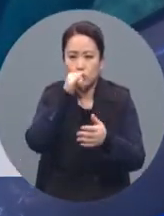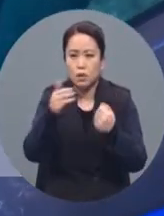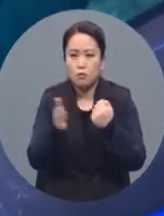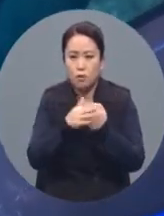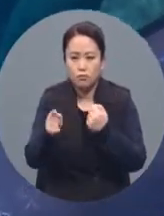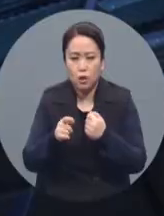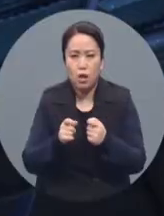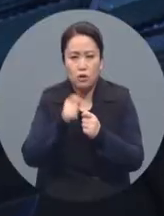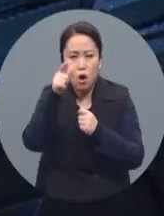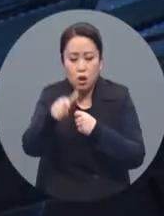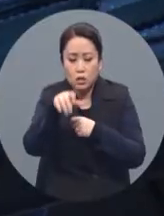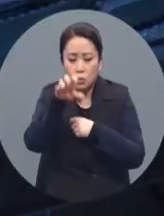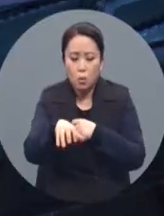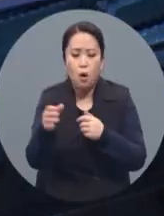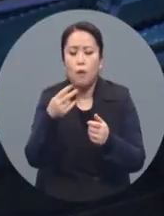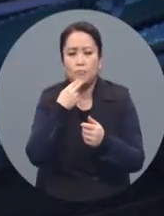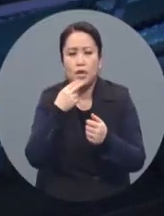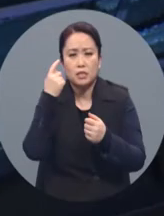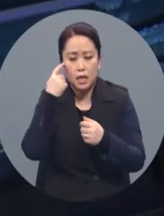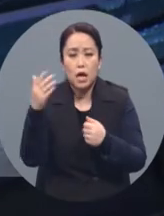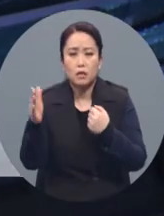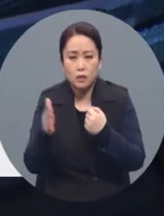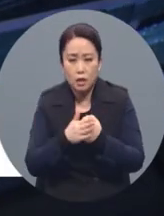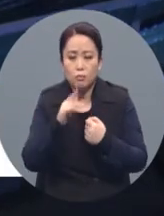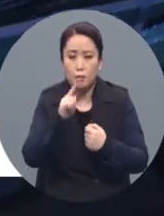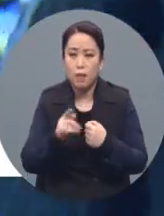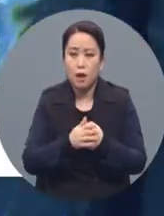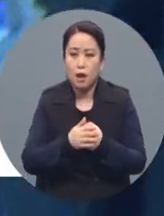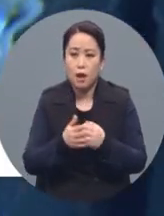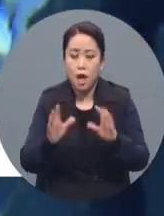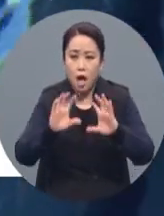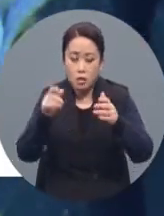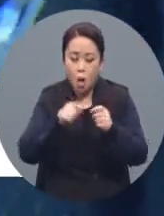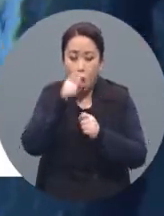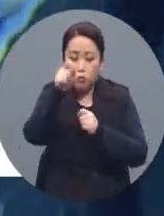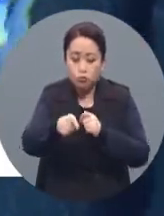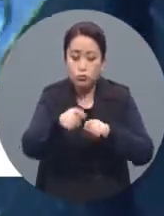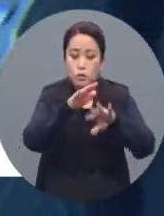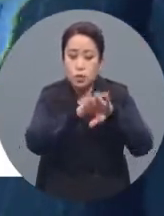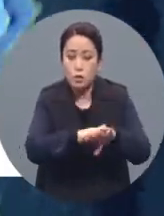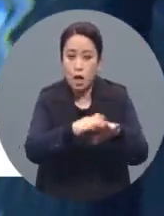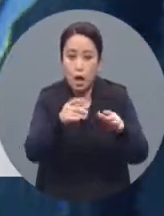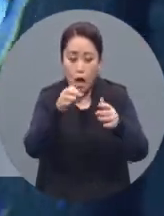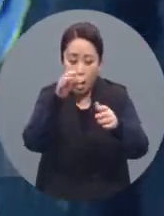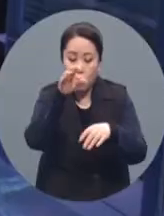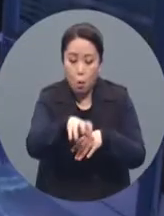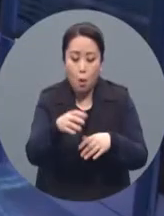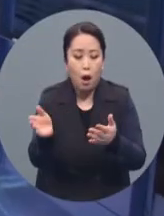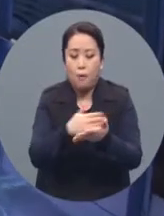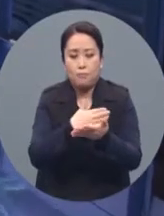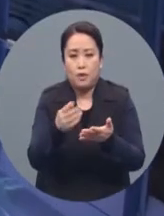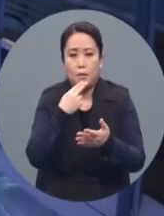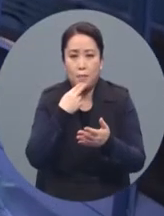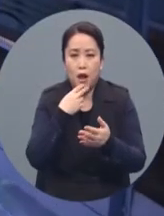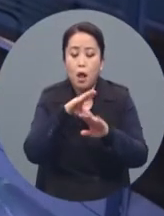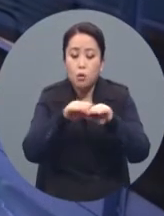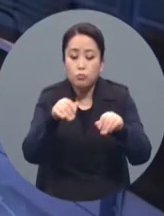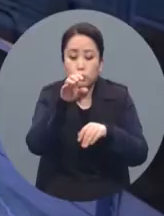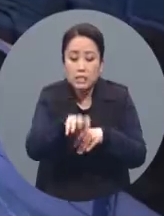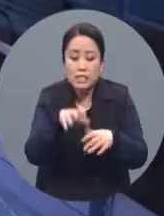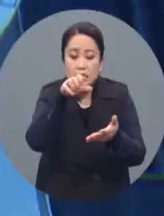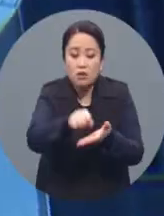국내 사용 후 핵연료의 연구 처리 시설은 전무합니다 부지선정 이만 수십 년 걸리기 때문입니다